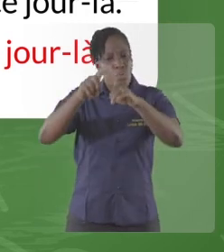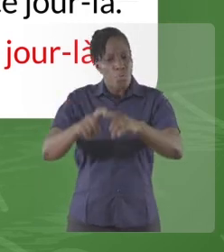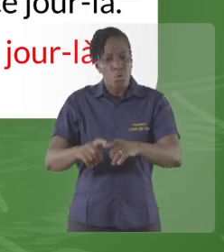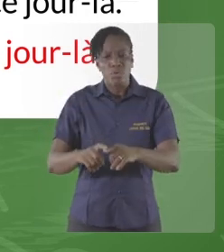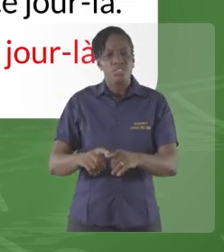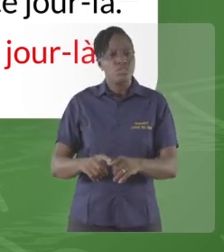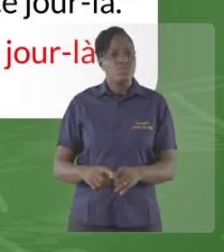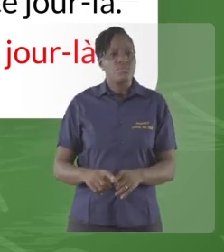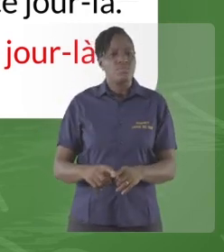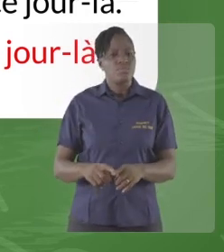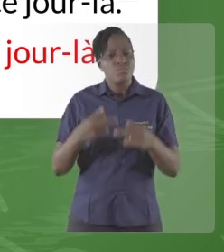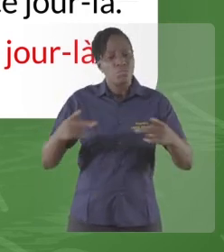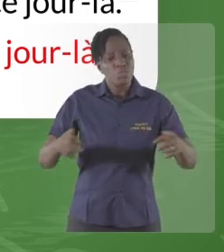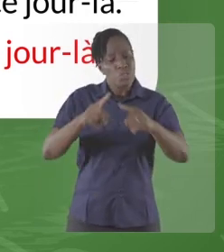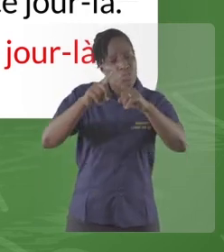proposition subordonnée.